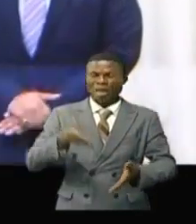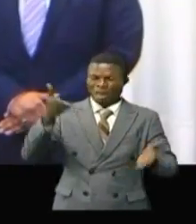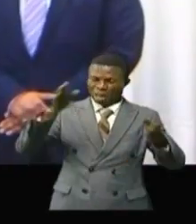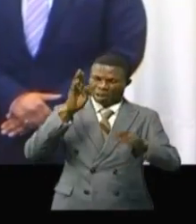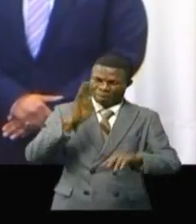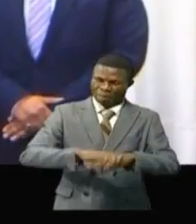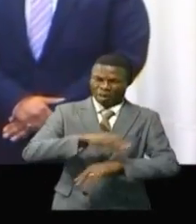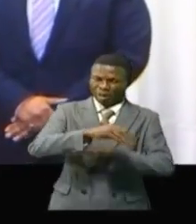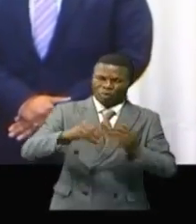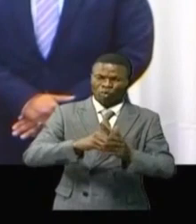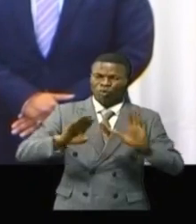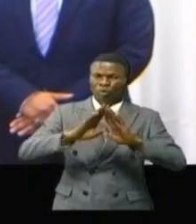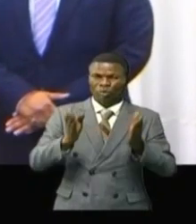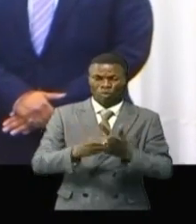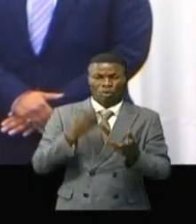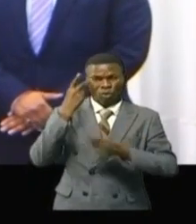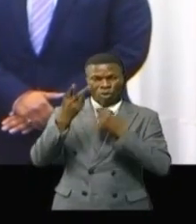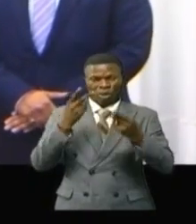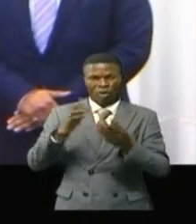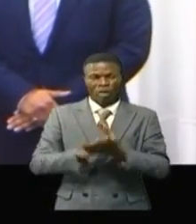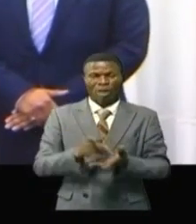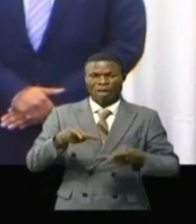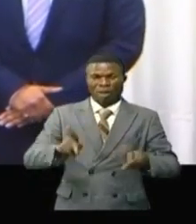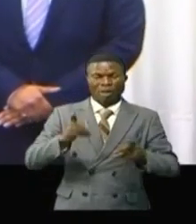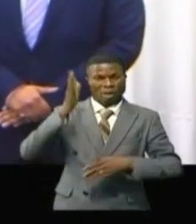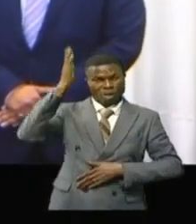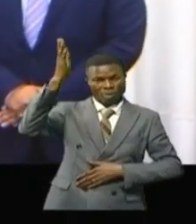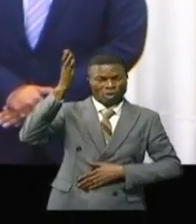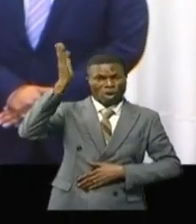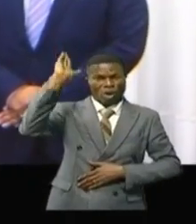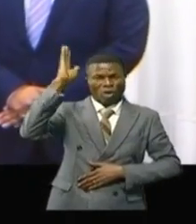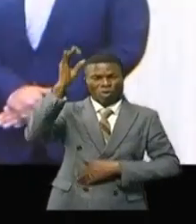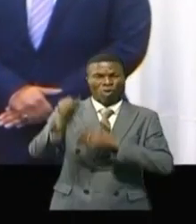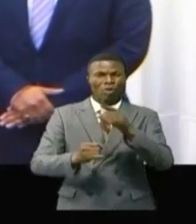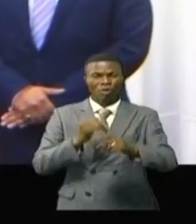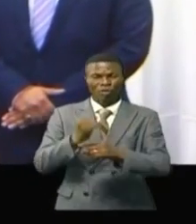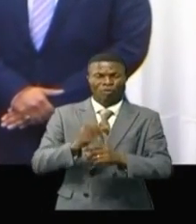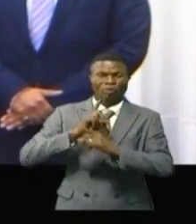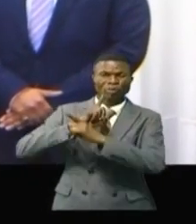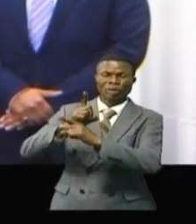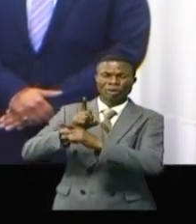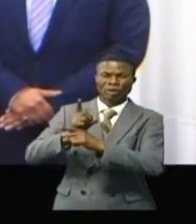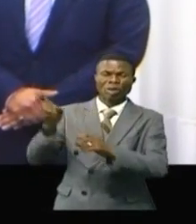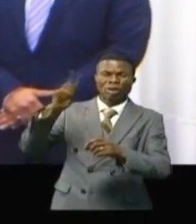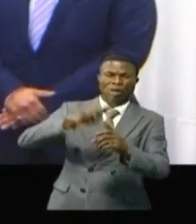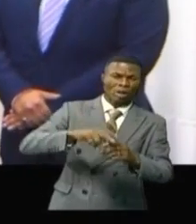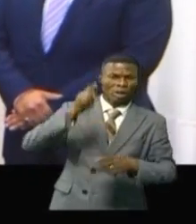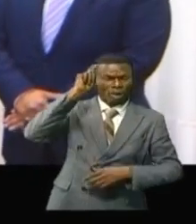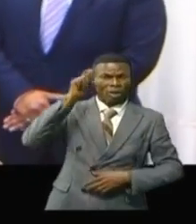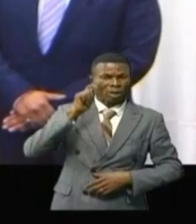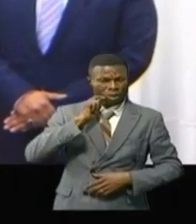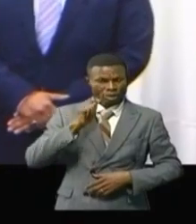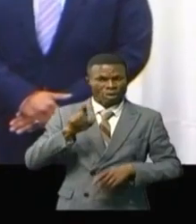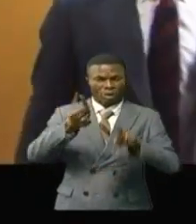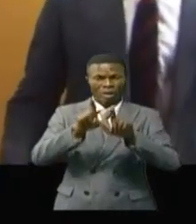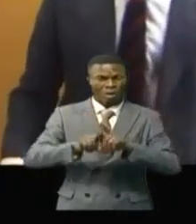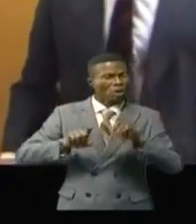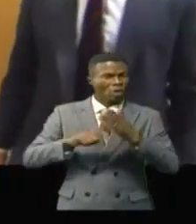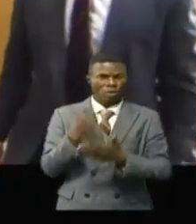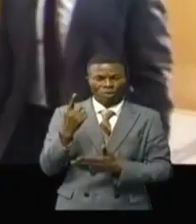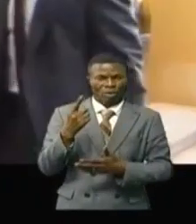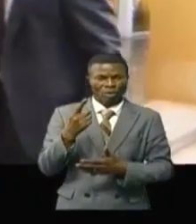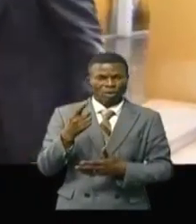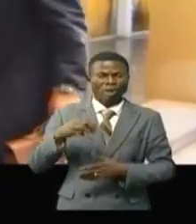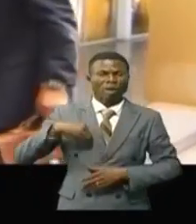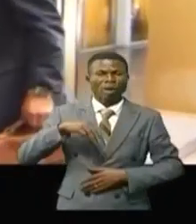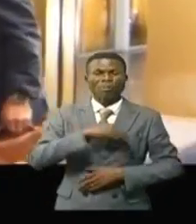Cette visite en prélude à la prochaine conférence internationale sur la prévention des violences sexuelles et la toute première des membres